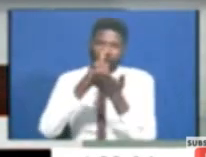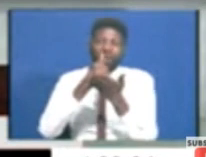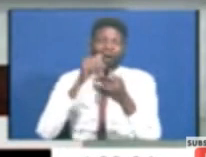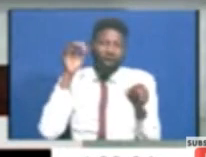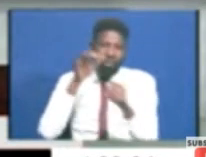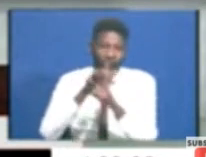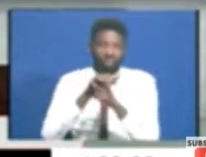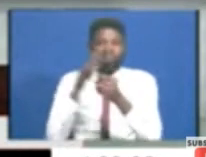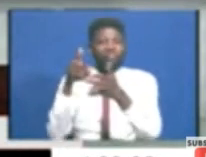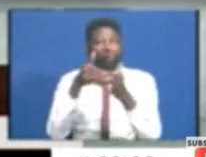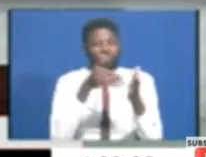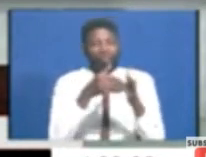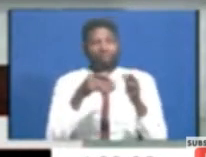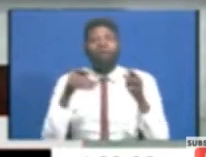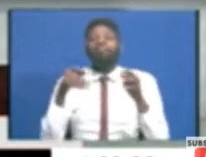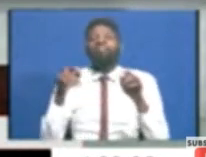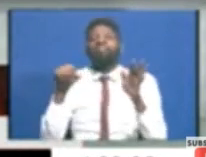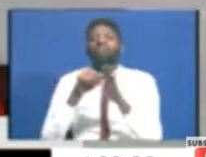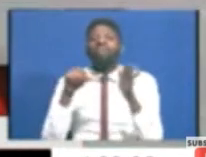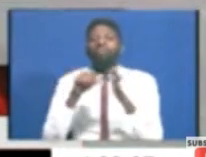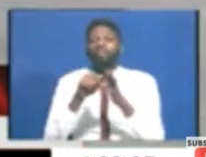of insecurity in Kyatha.